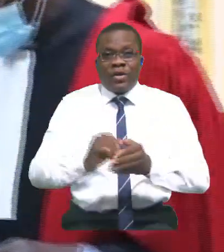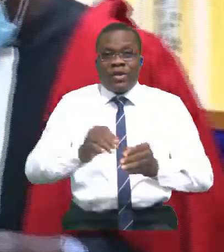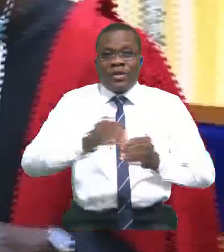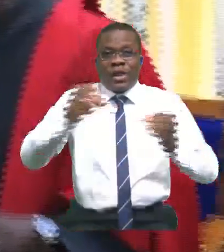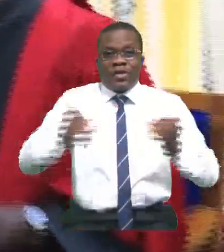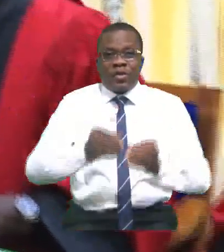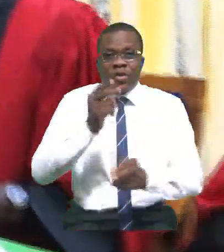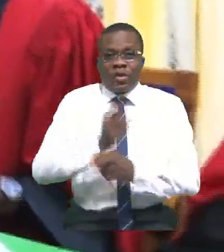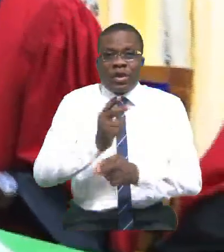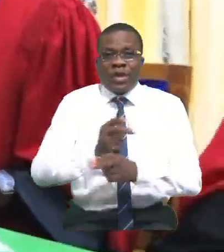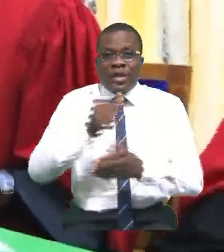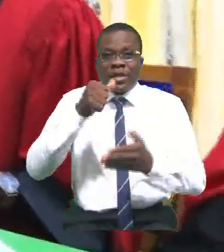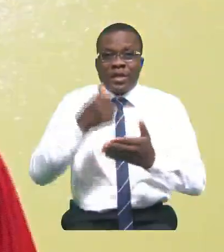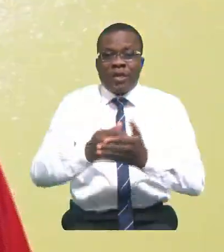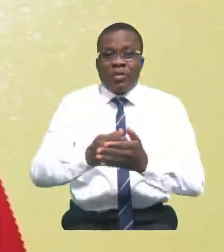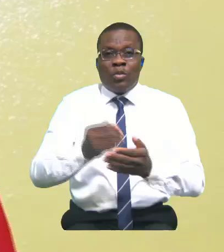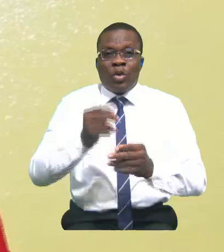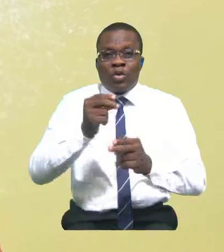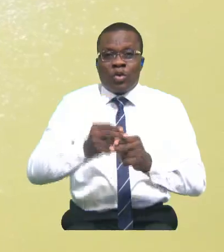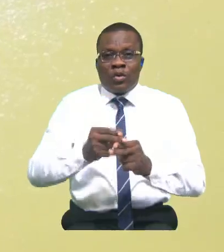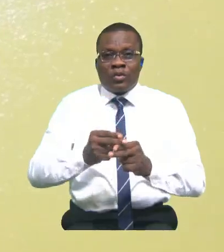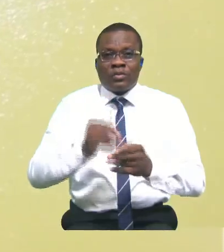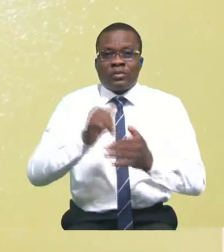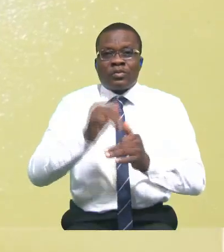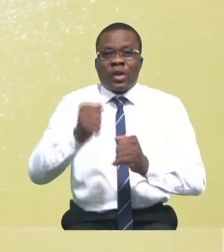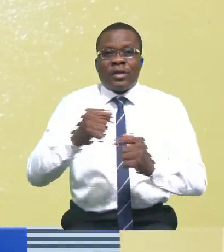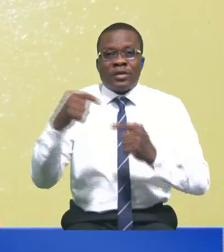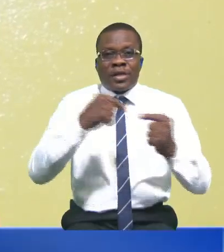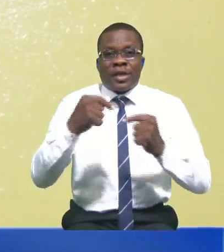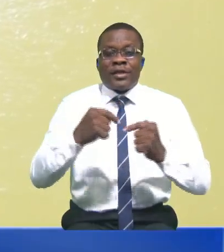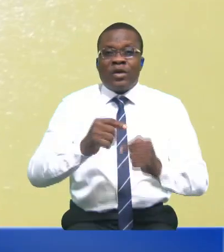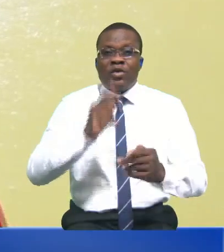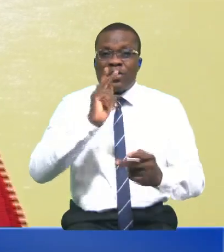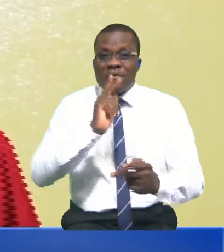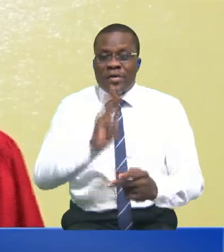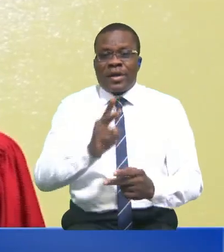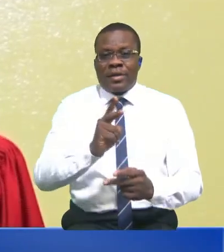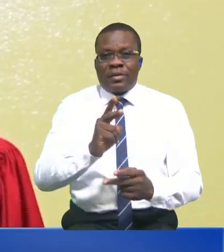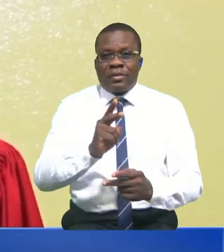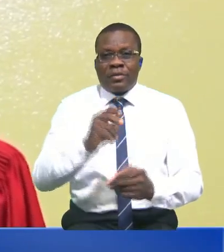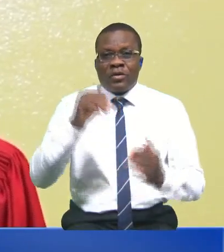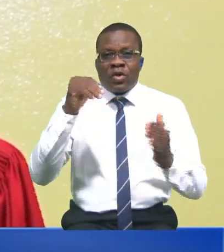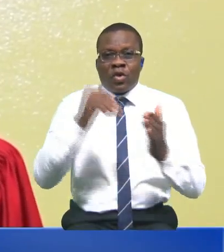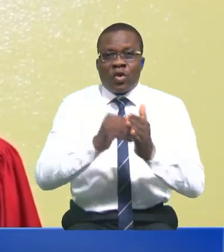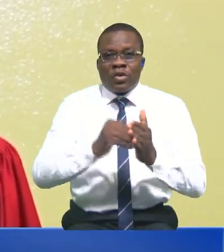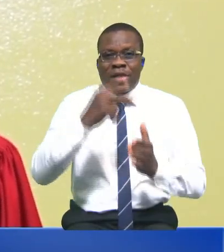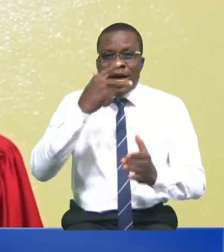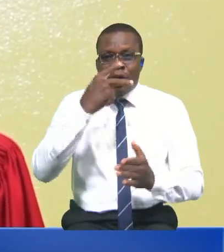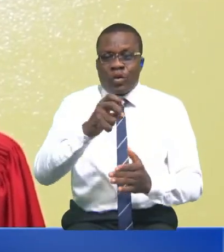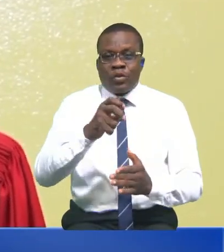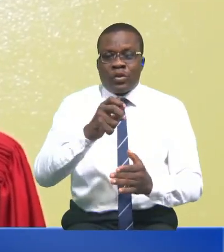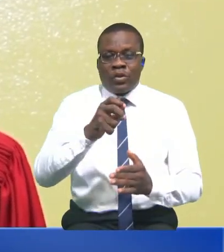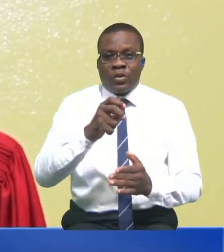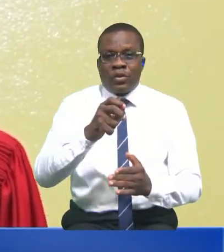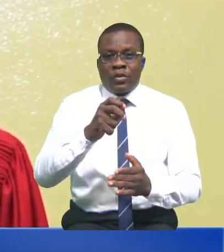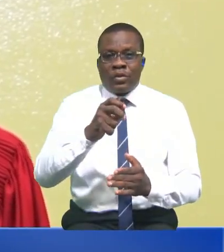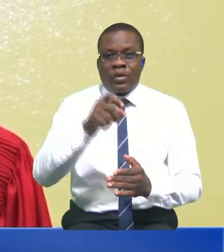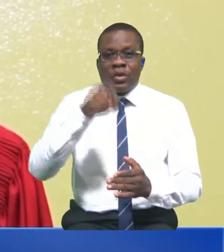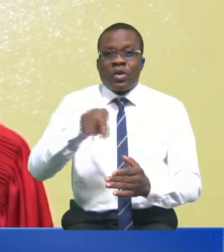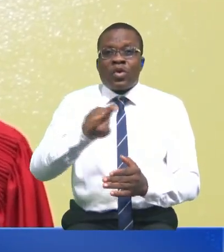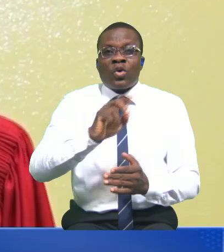ses être de noblesse c'est à cette lutte implacable contre la corruption que vous